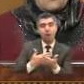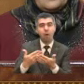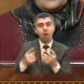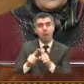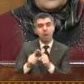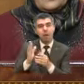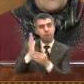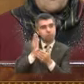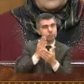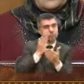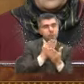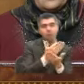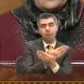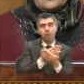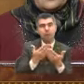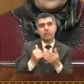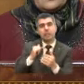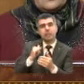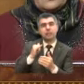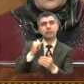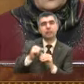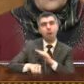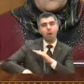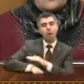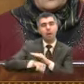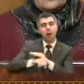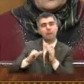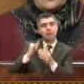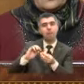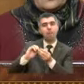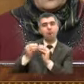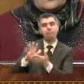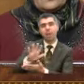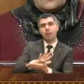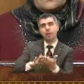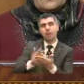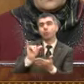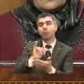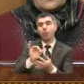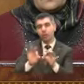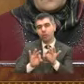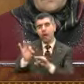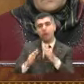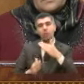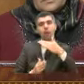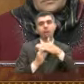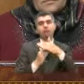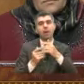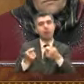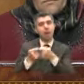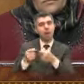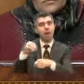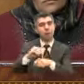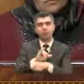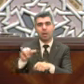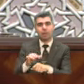العمومية بعد جل مباريات كرة القدم، نسائلكم وعن إجراءات التي تتخذونها لحد من آثارها، وشكرا. كلمة